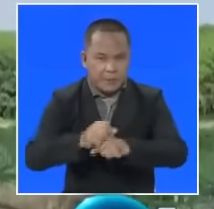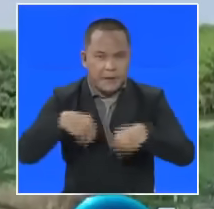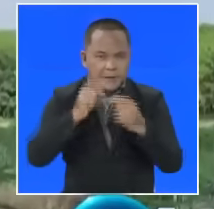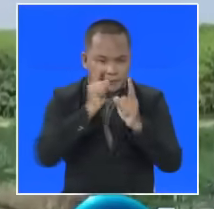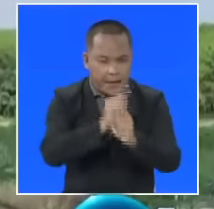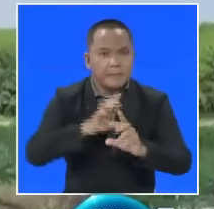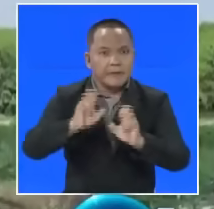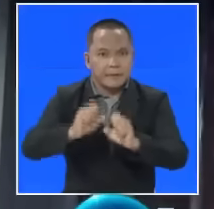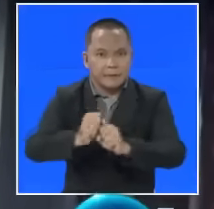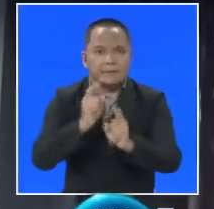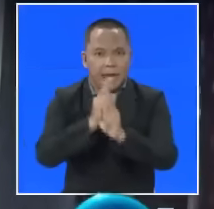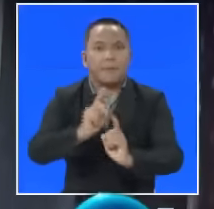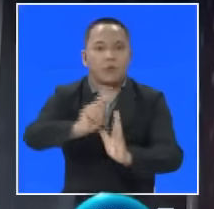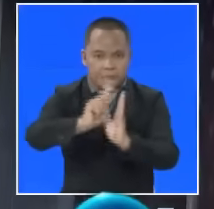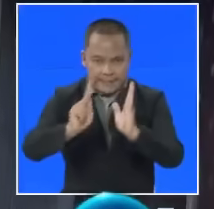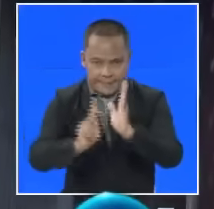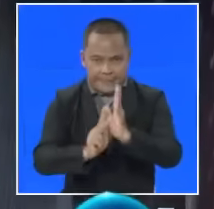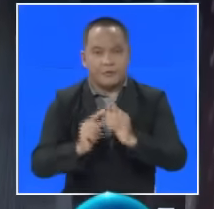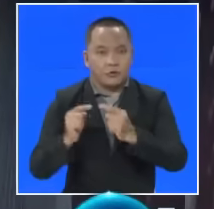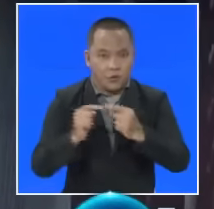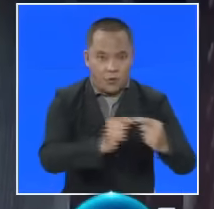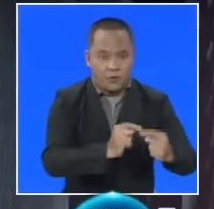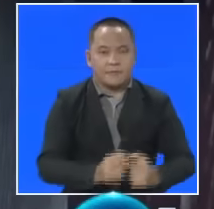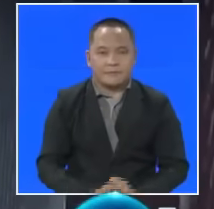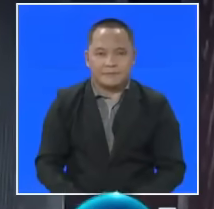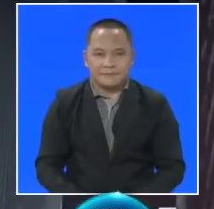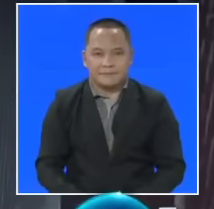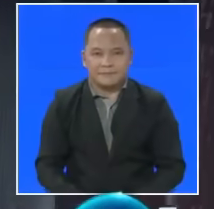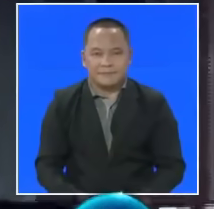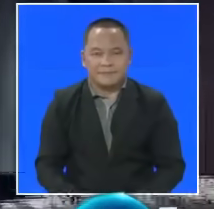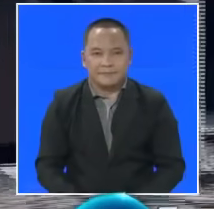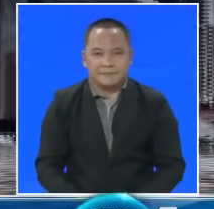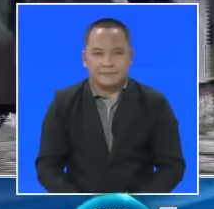ติดตามผู้ก่อเหตุมาดำเนินคดีตามกฎหมายต่อไปค่ะ ค่ะ